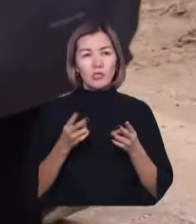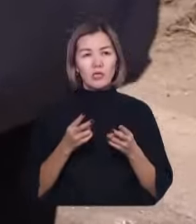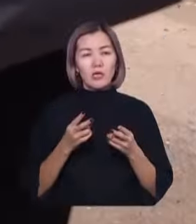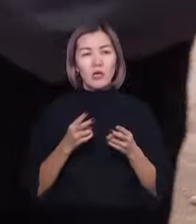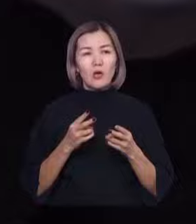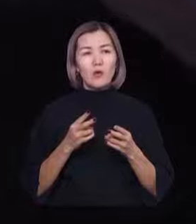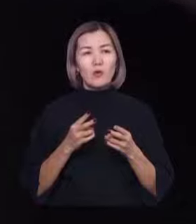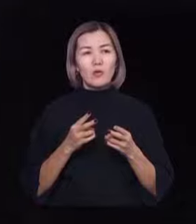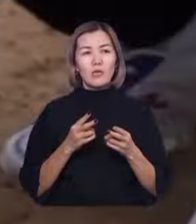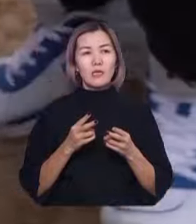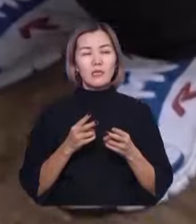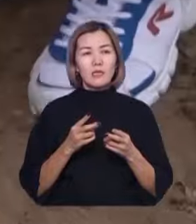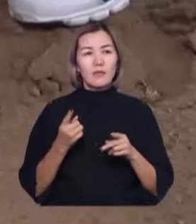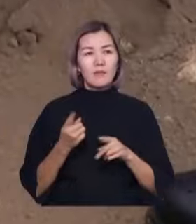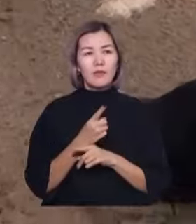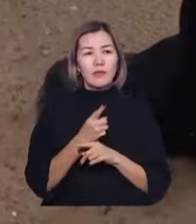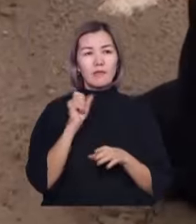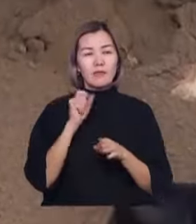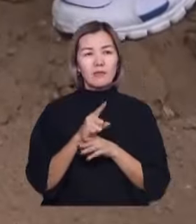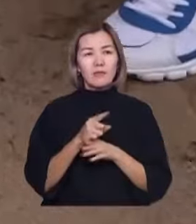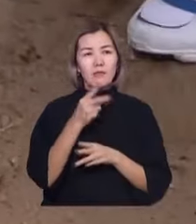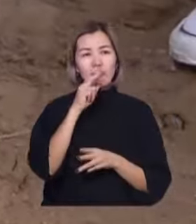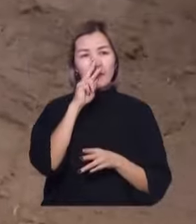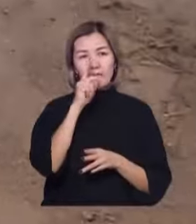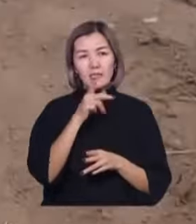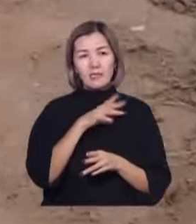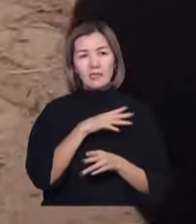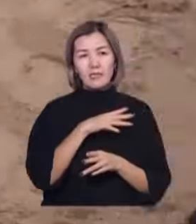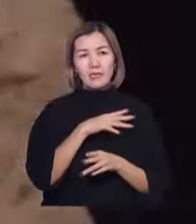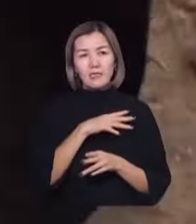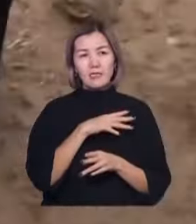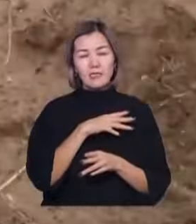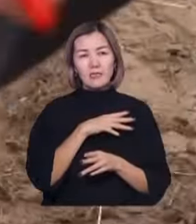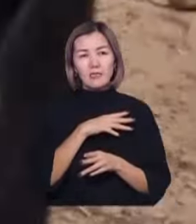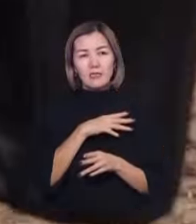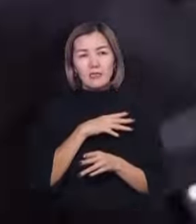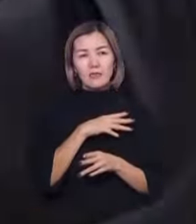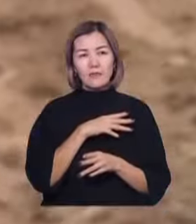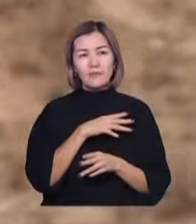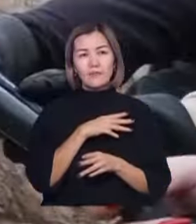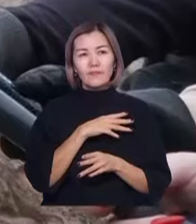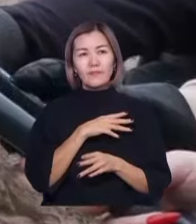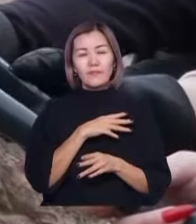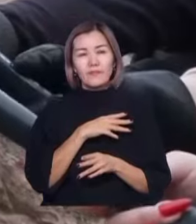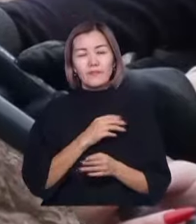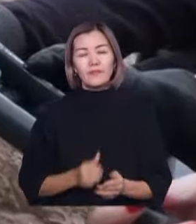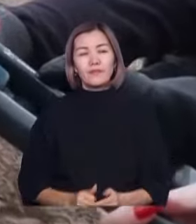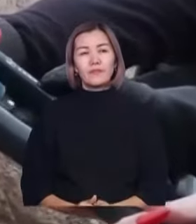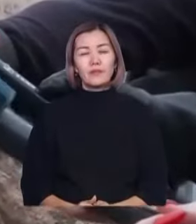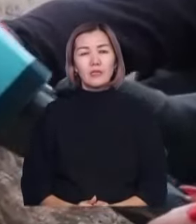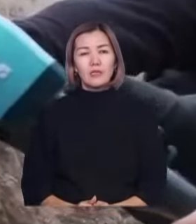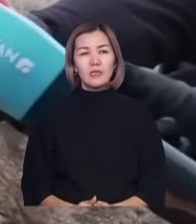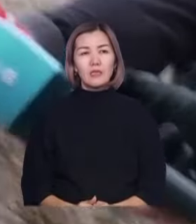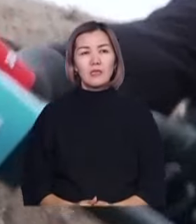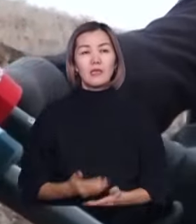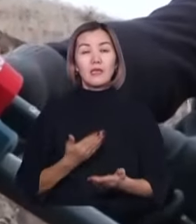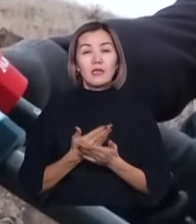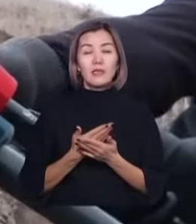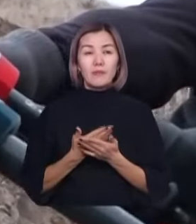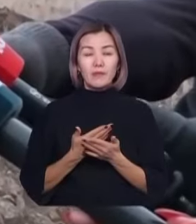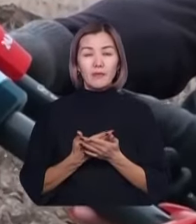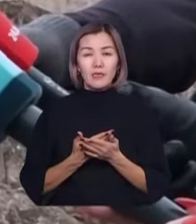болды. Алғашқы тапсырмада сүріндік. Қандай қателік жібергенімізді нұсқаушы түсіндірді. Осының астында жатты тұзақ